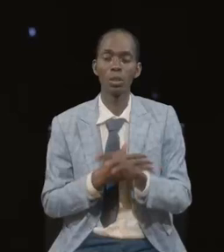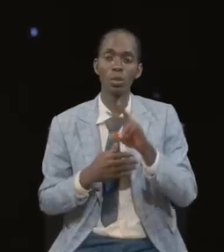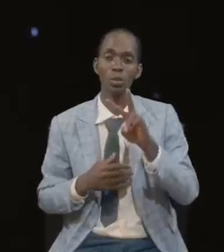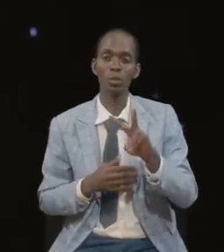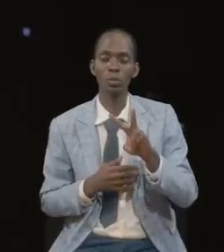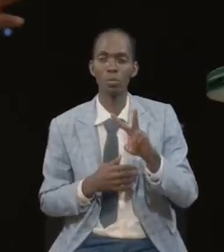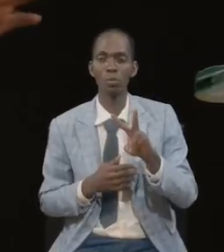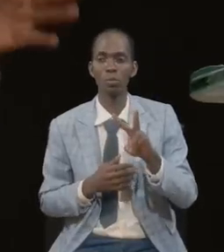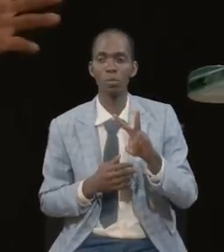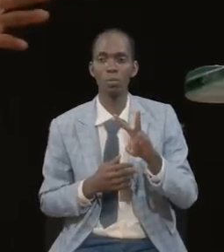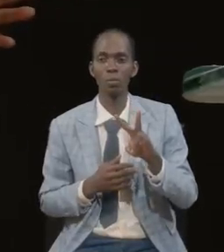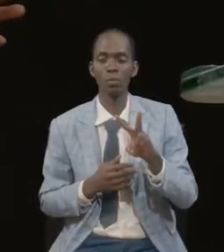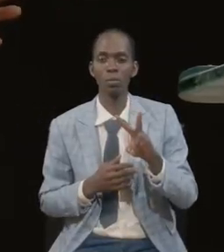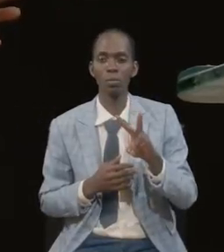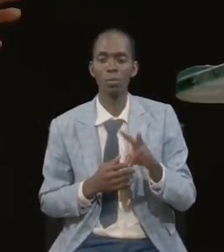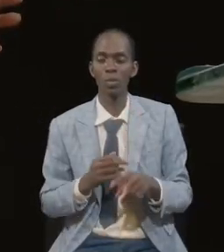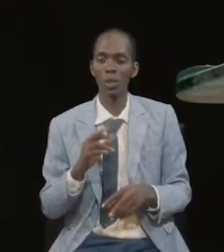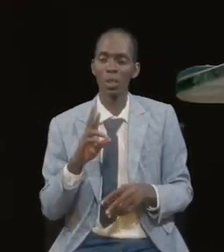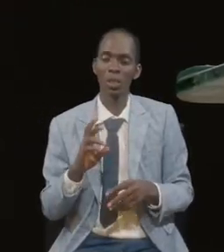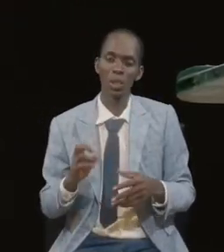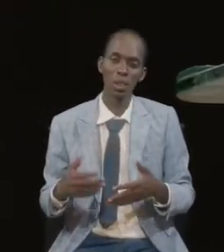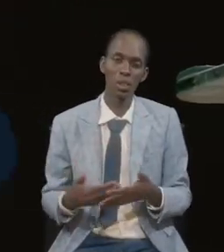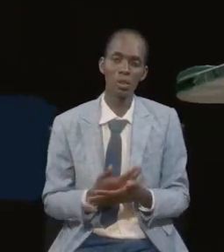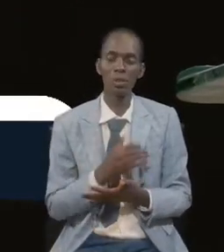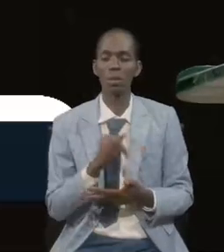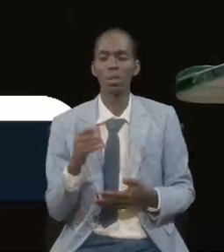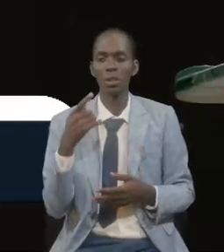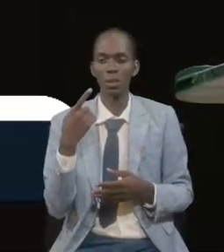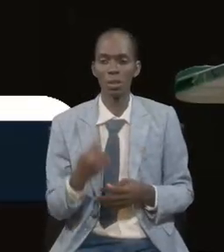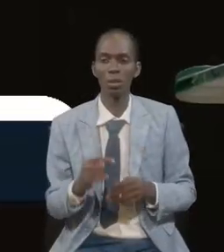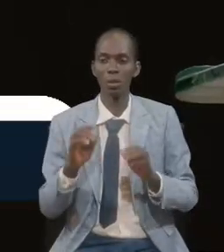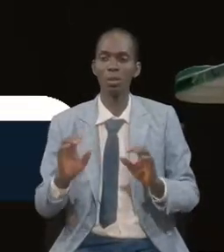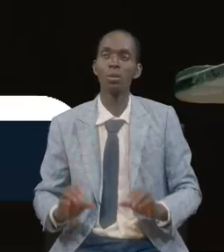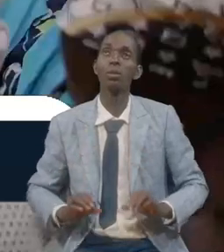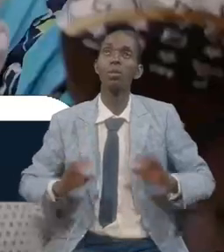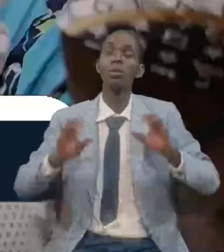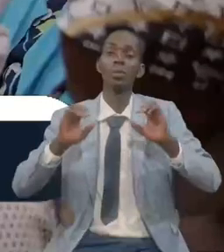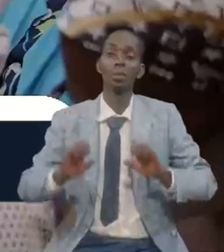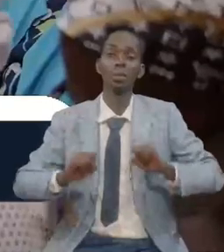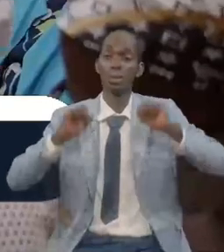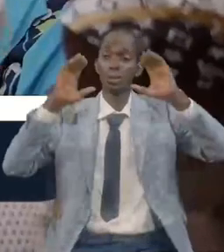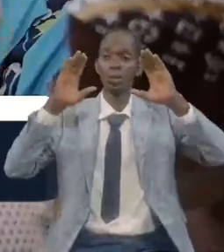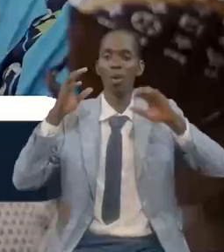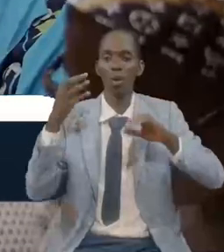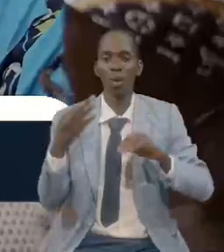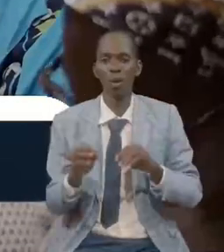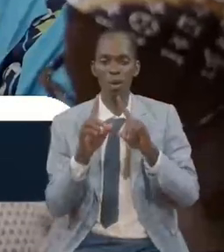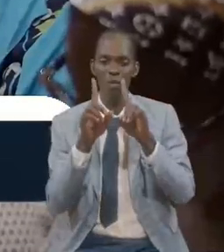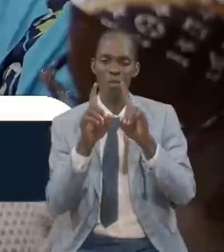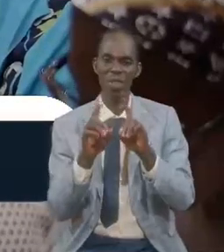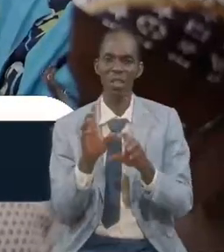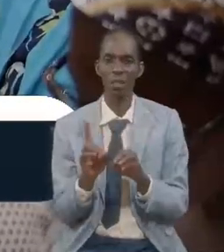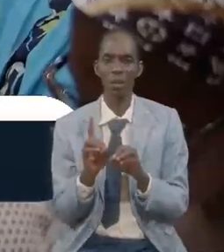deuxième partie ici. C'est renouveler la consécration des croyants